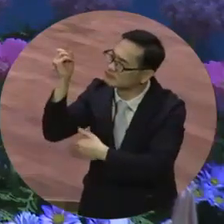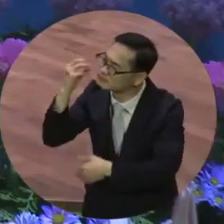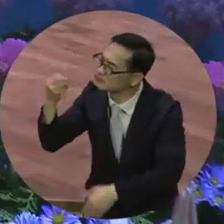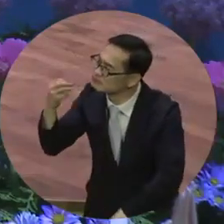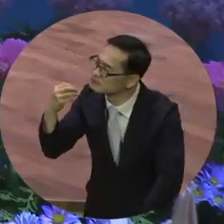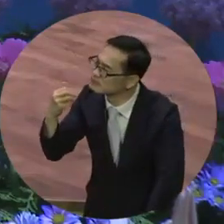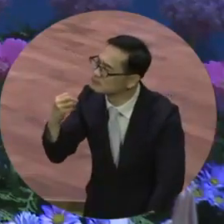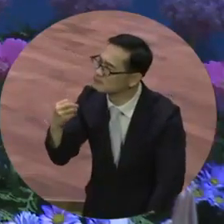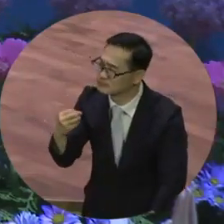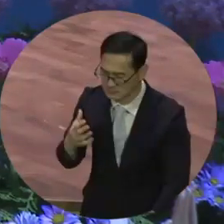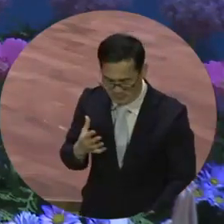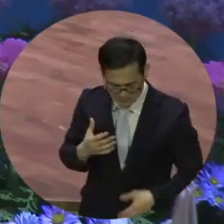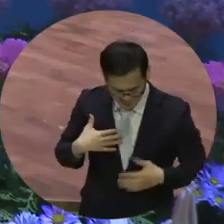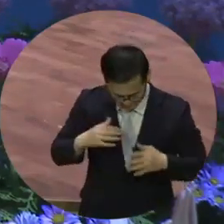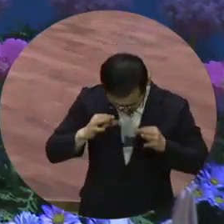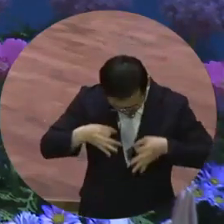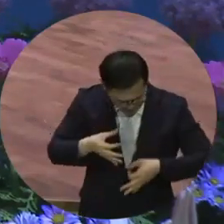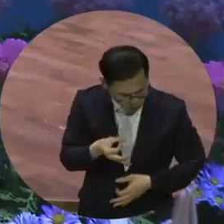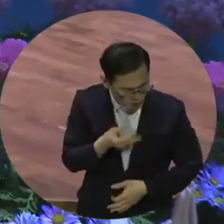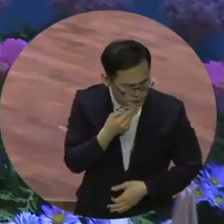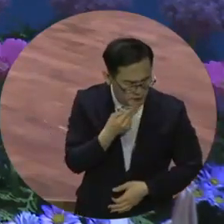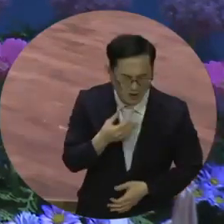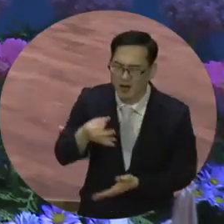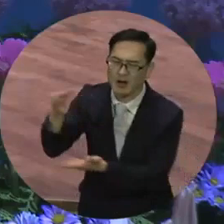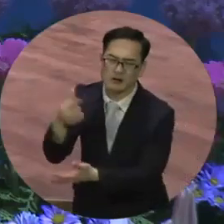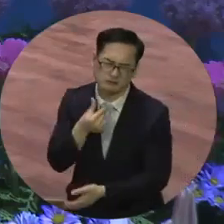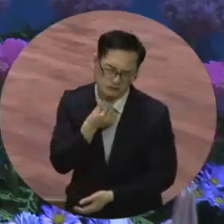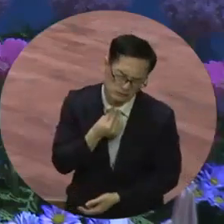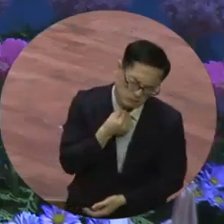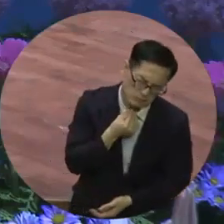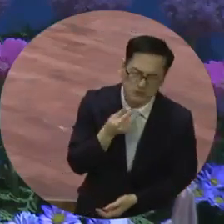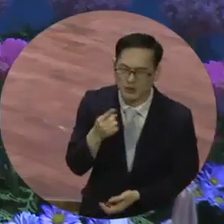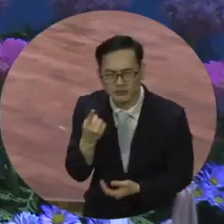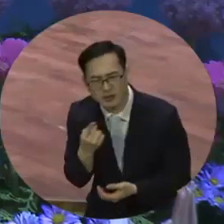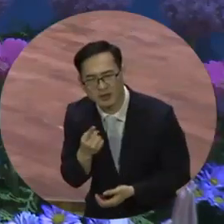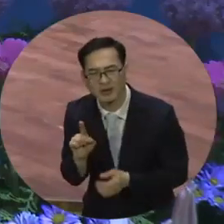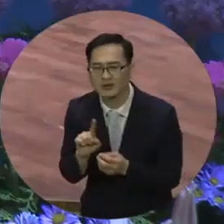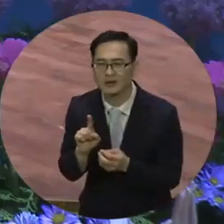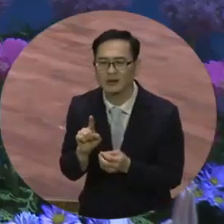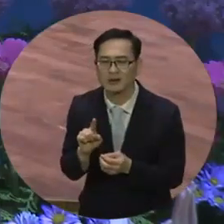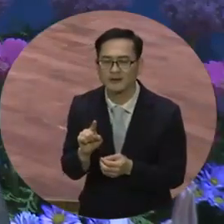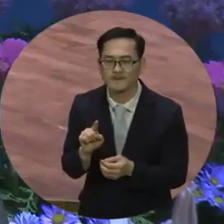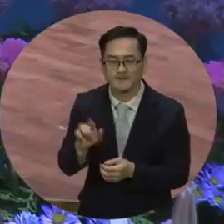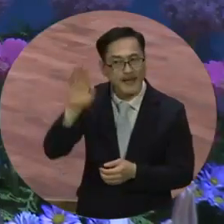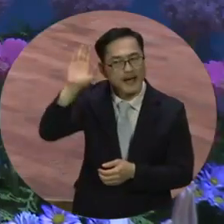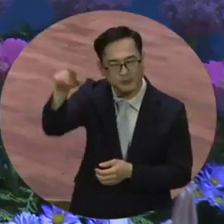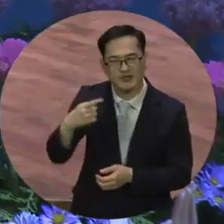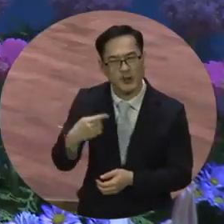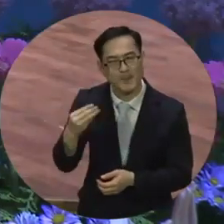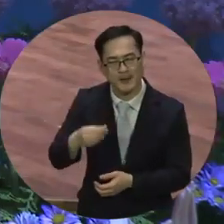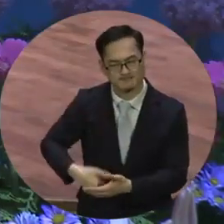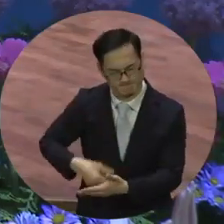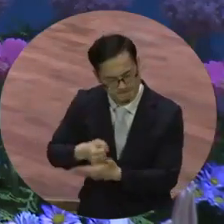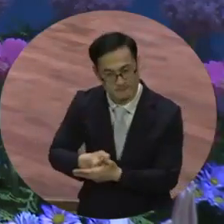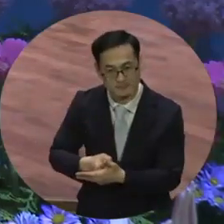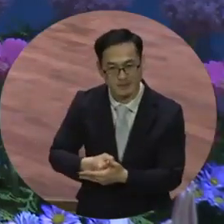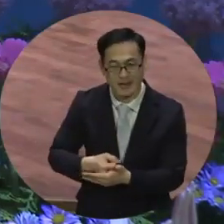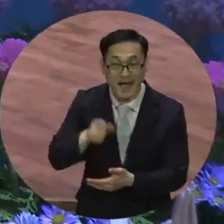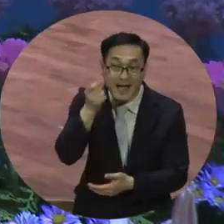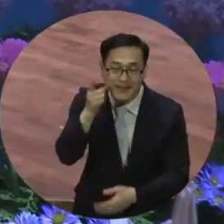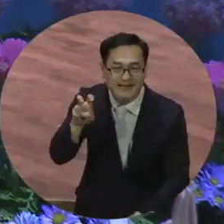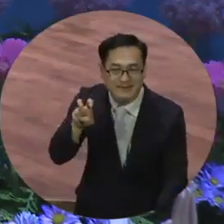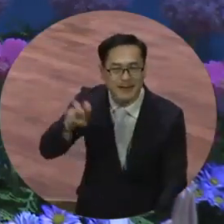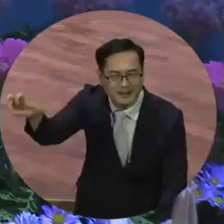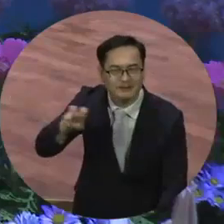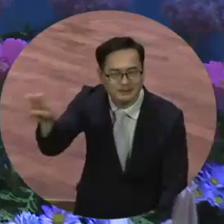돈이 없잖아요. 가만히 못 있잖아요. 그래서 1,000만 원을 작정을 했어요. 월 20만 원. 5년.